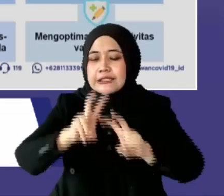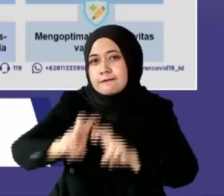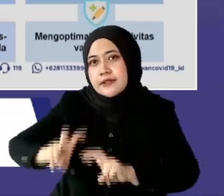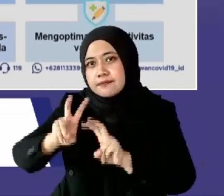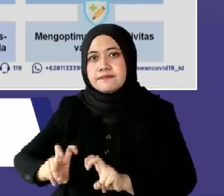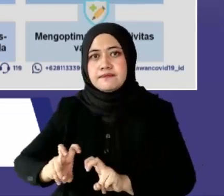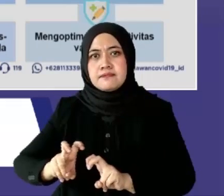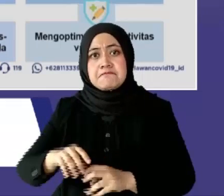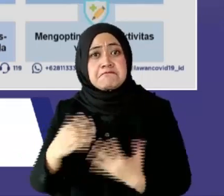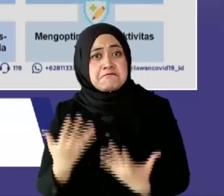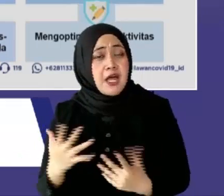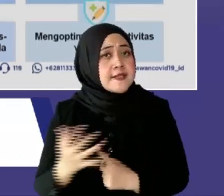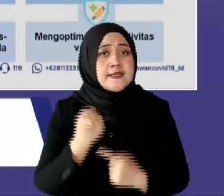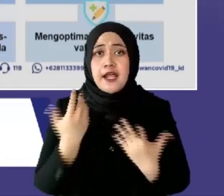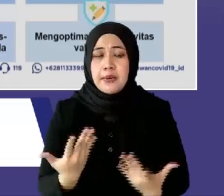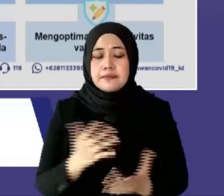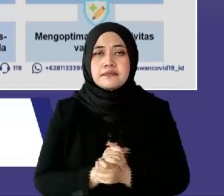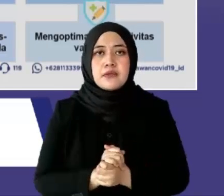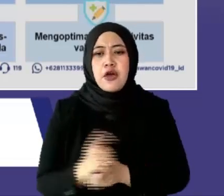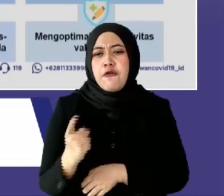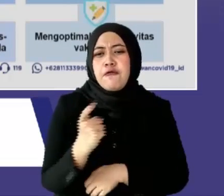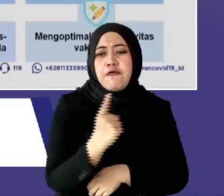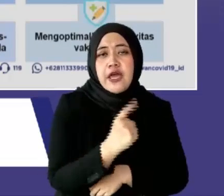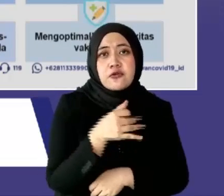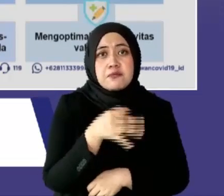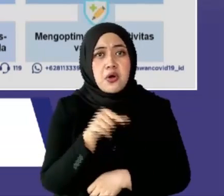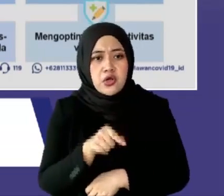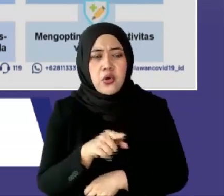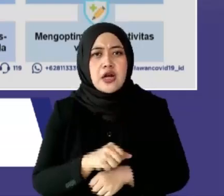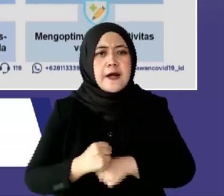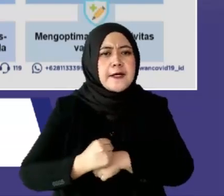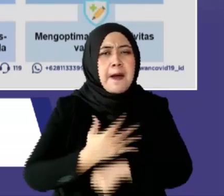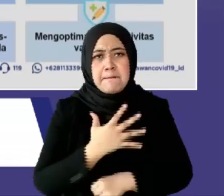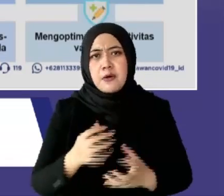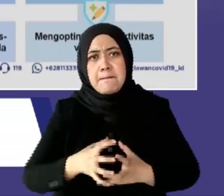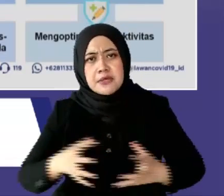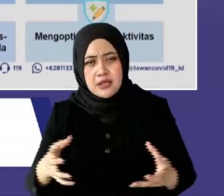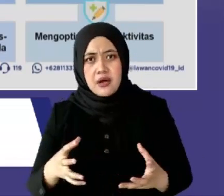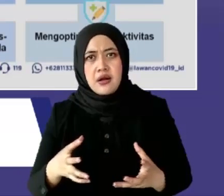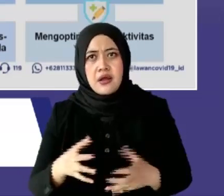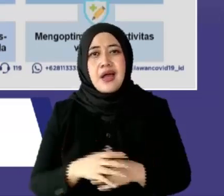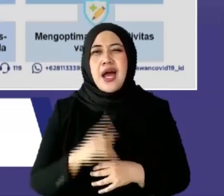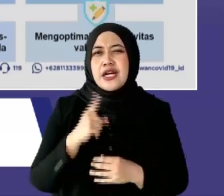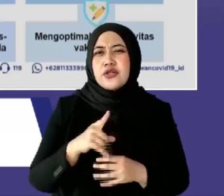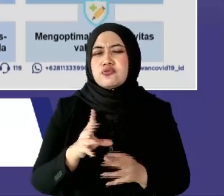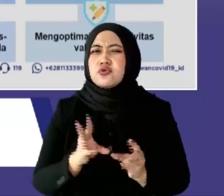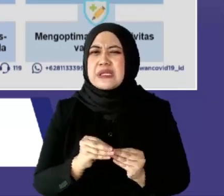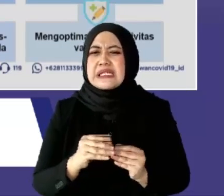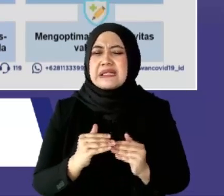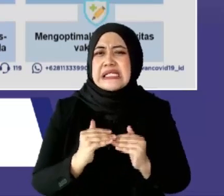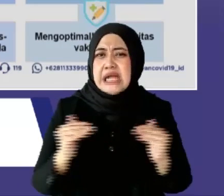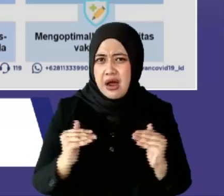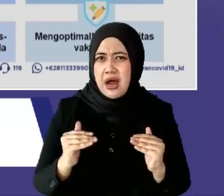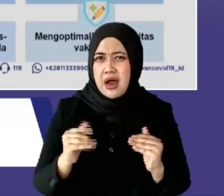peneliti, menyatakan bahwa beberapa varian memiliki besaran pengaruh yang sedikit hingga sedang